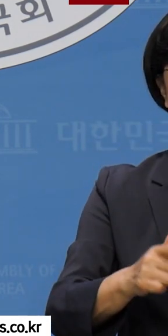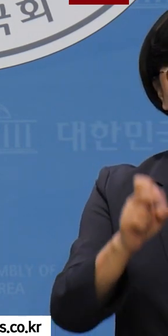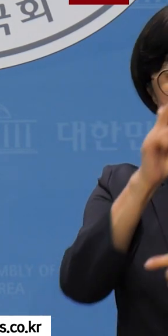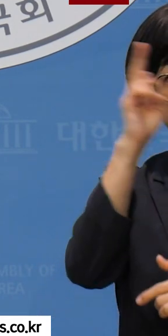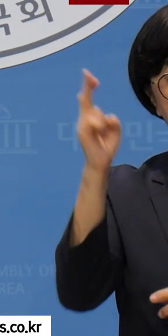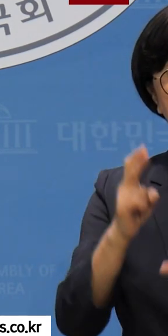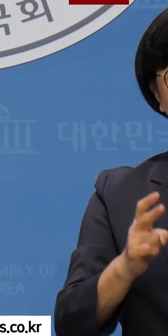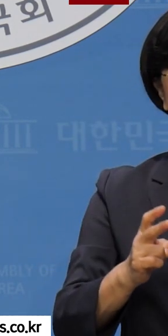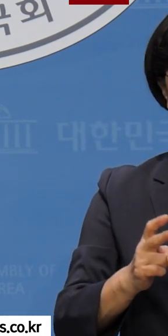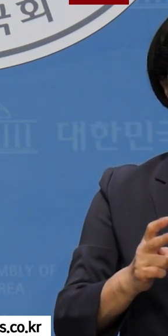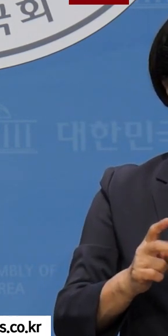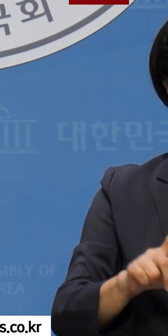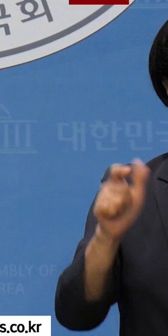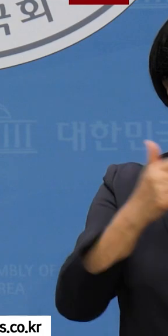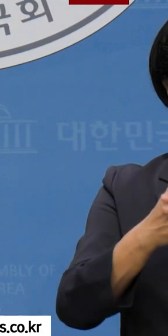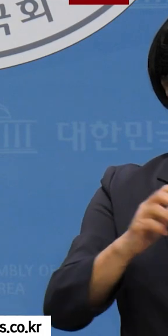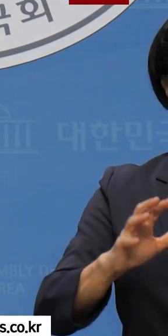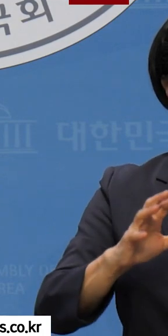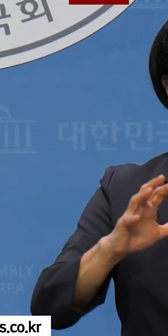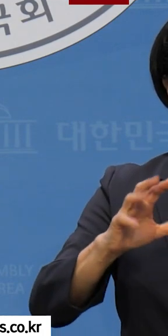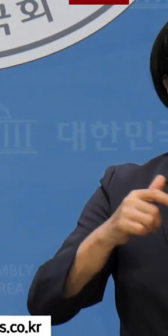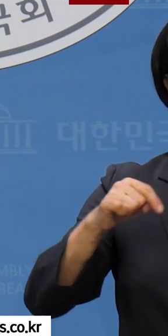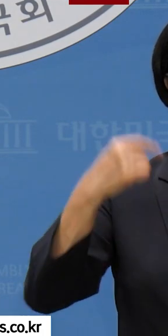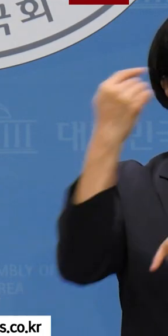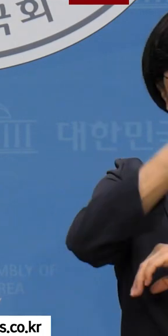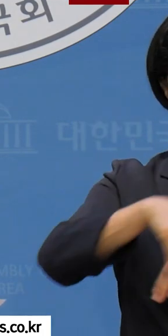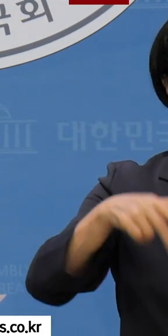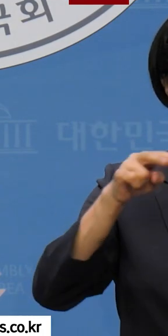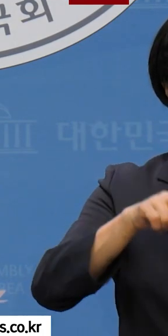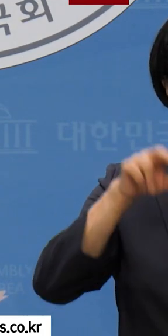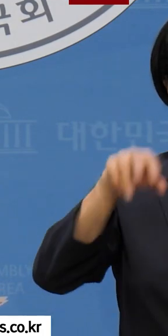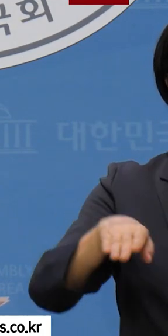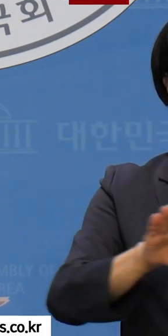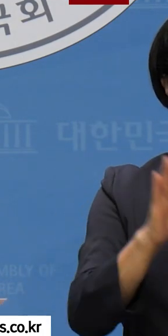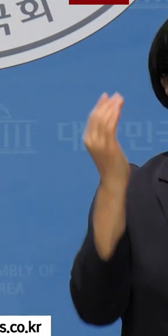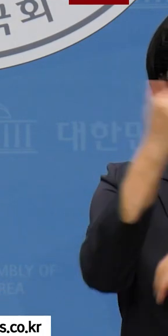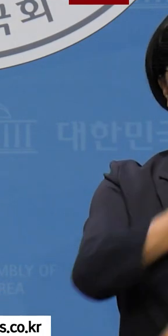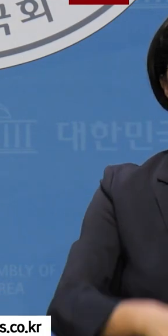오후 3시 국가전략정보센터에서 개최합니다.